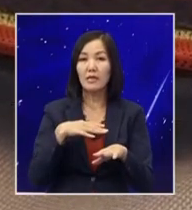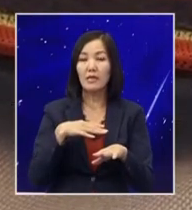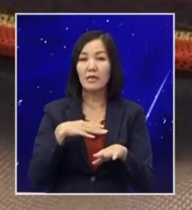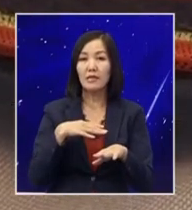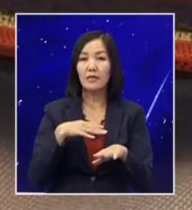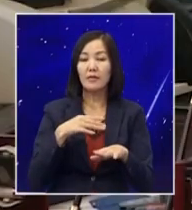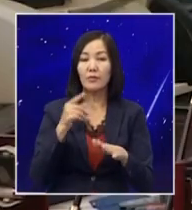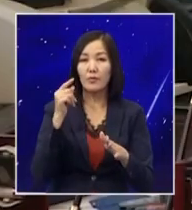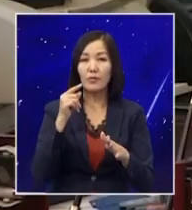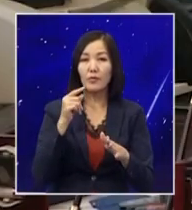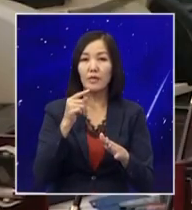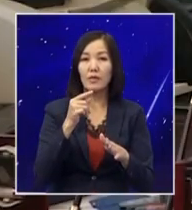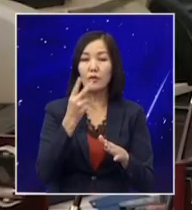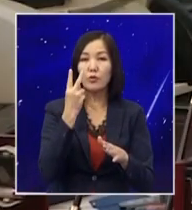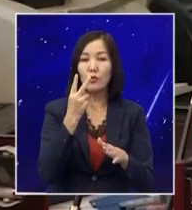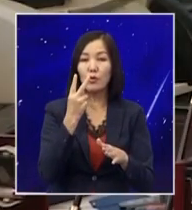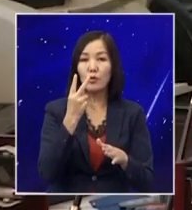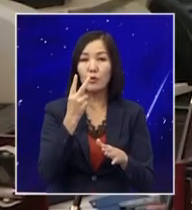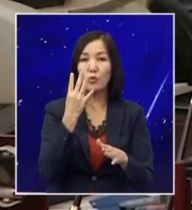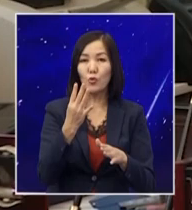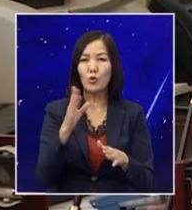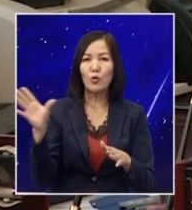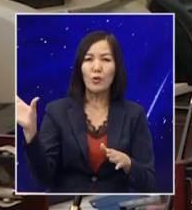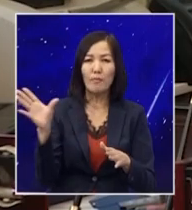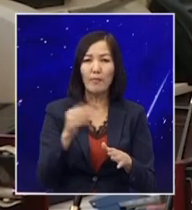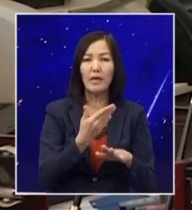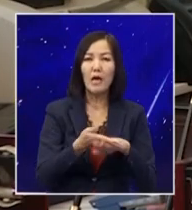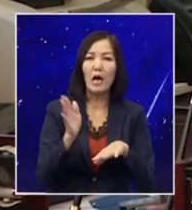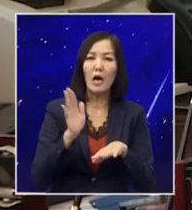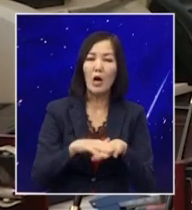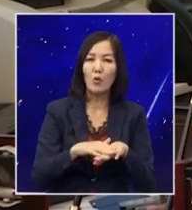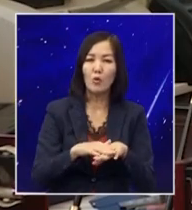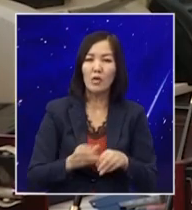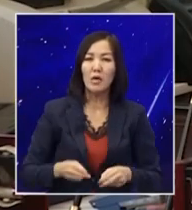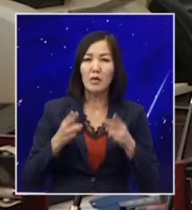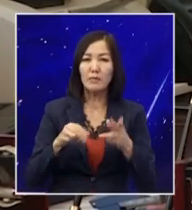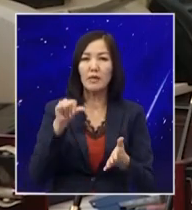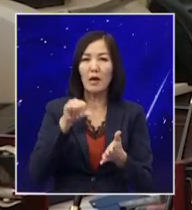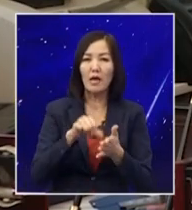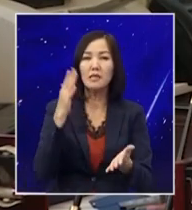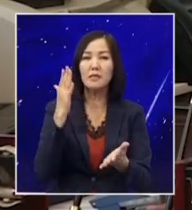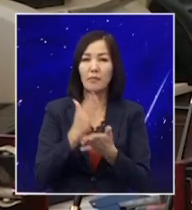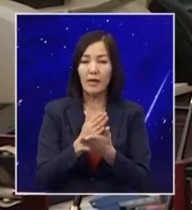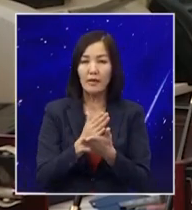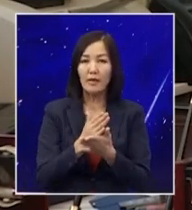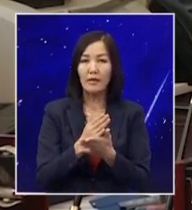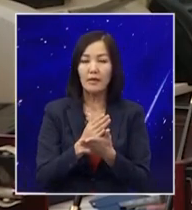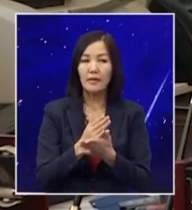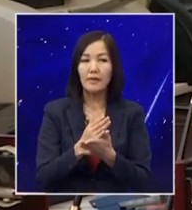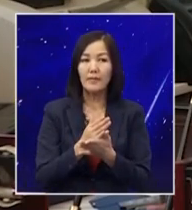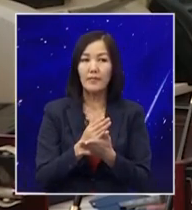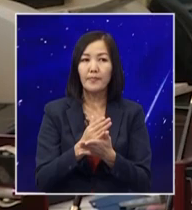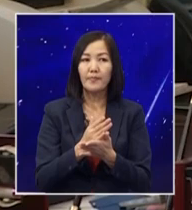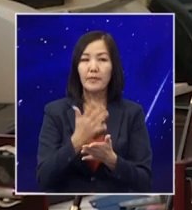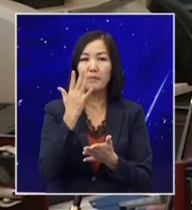жаңағы 4-еуінің де қылмыстары ауыр дәрежелі қылмыс болып саналады. Сондықтан олардың